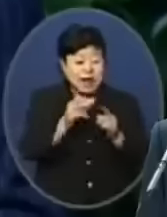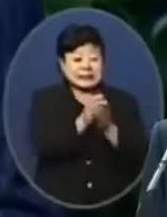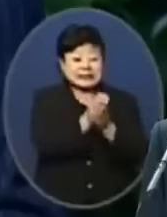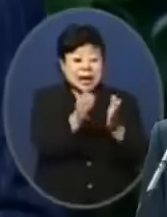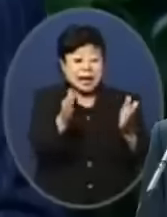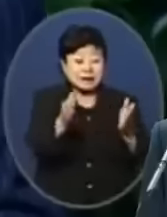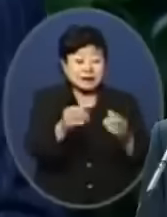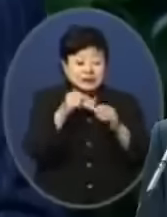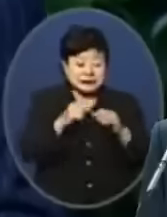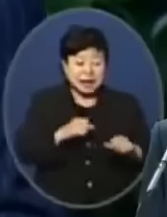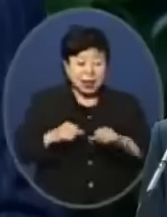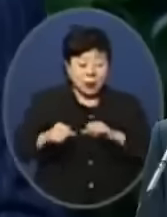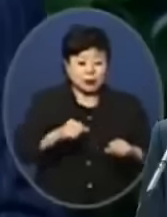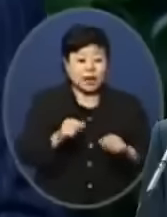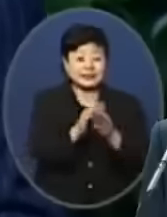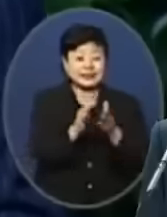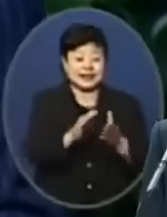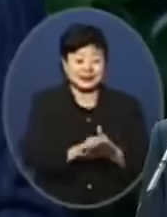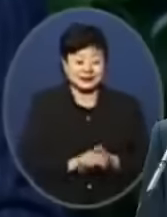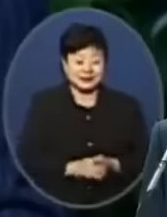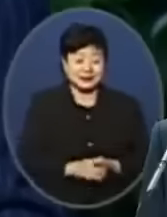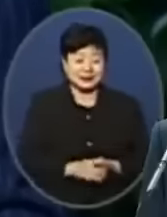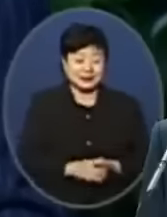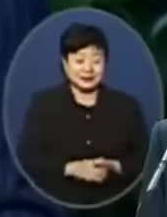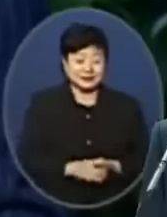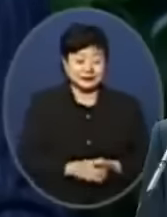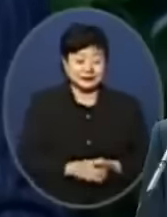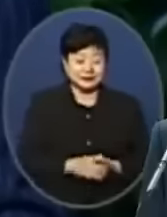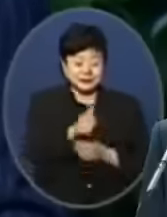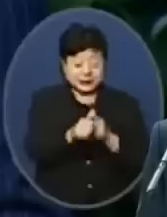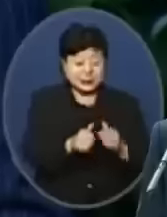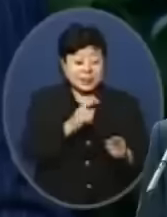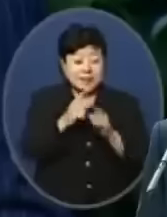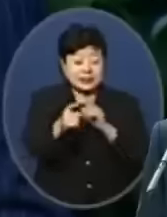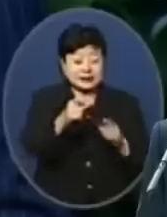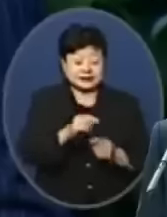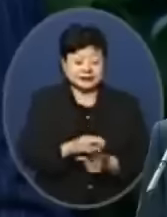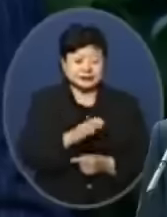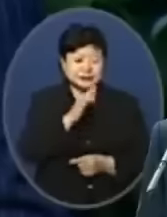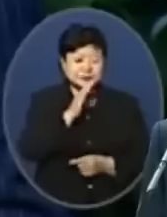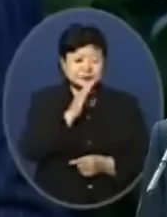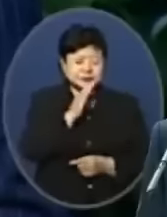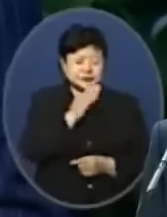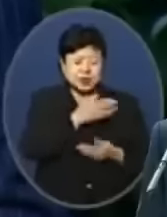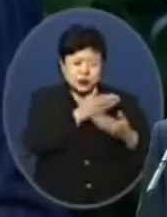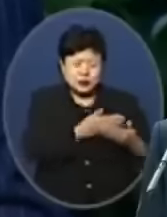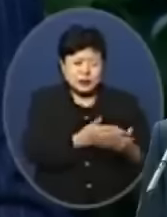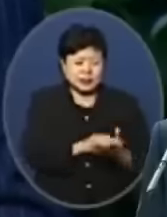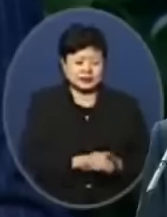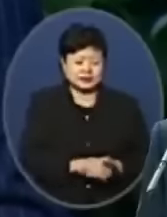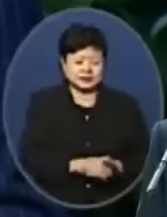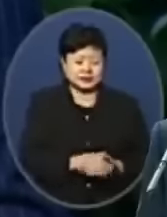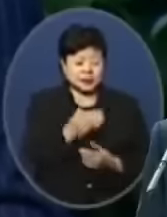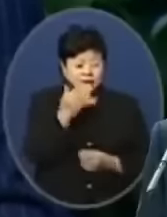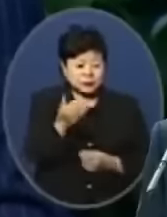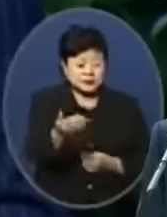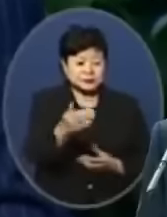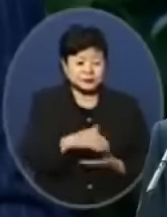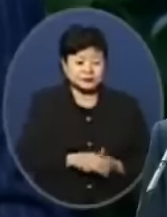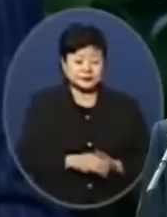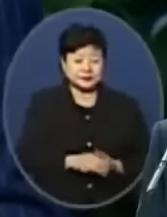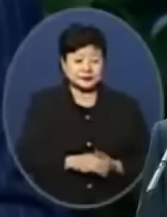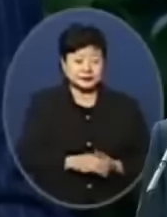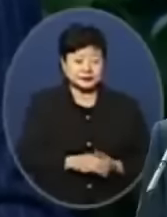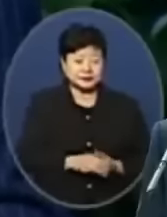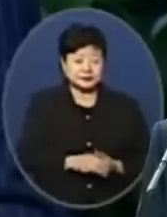시작하면 살아서 활동하기 시작하는 것입니다. 하나님의 말씀은 참 귀중한 것입니다. 여러분이